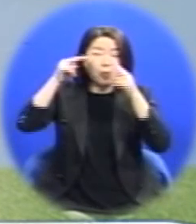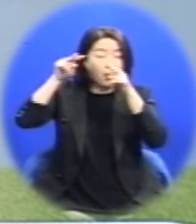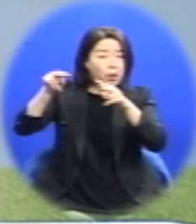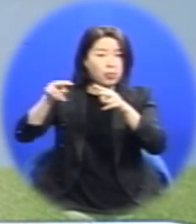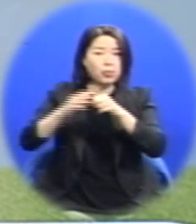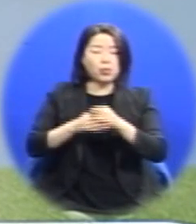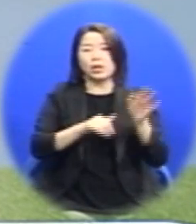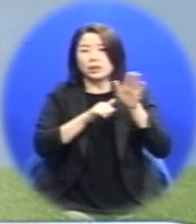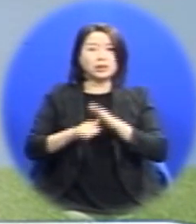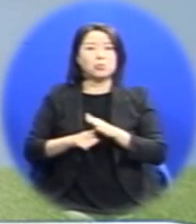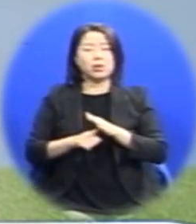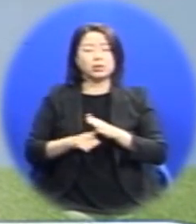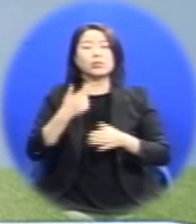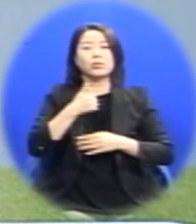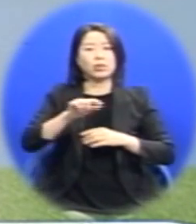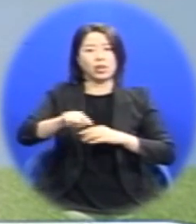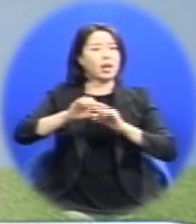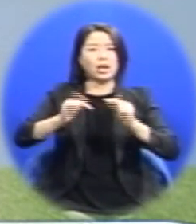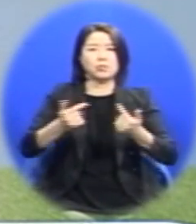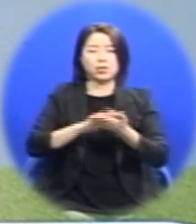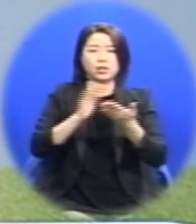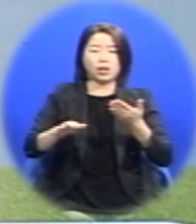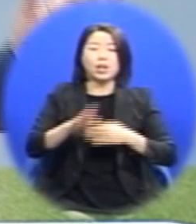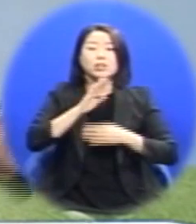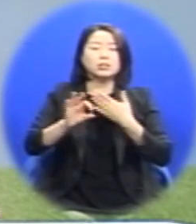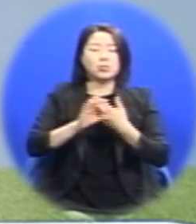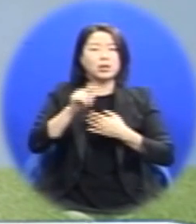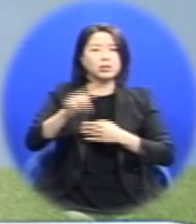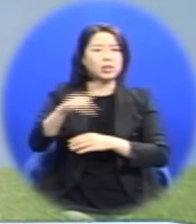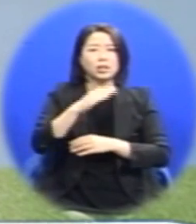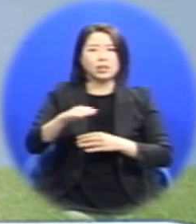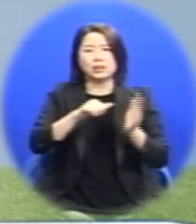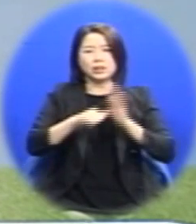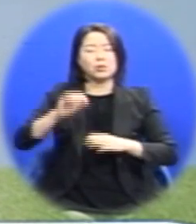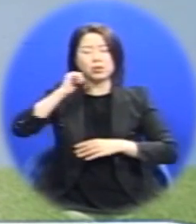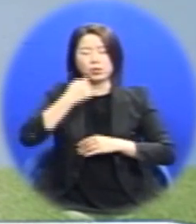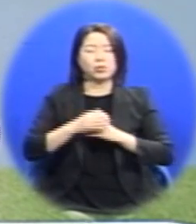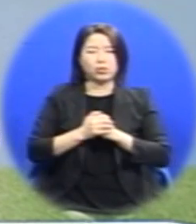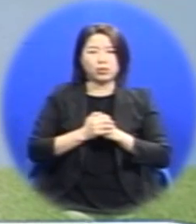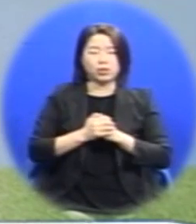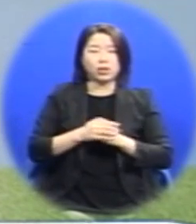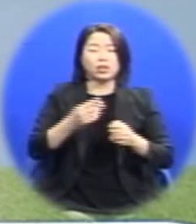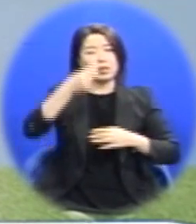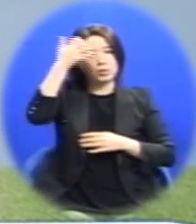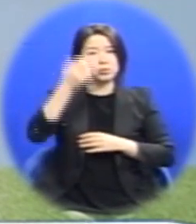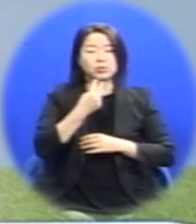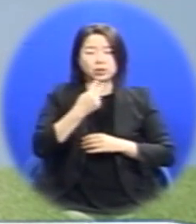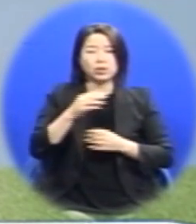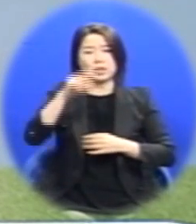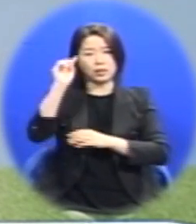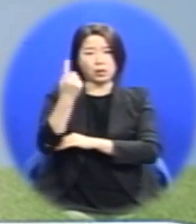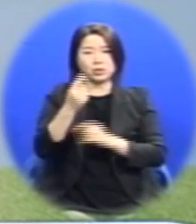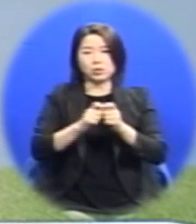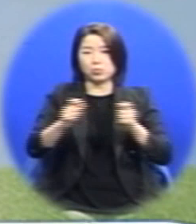바라보고서 참았던 게 아니에요. 그러면 결코 그렇게 참을 수가 없었을 거예요. 요셉과 다윗이 오래 참을 수